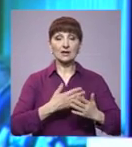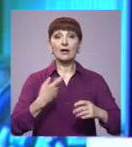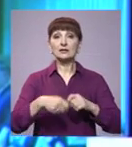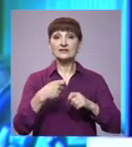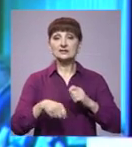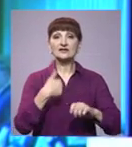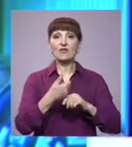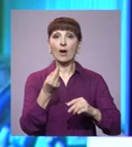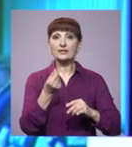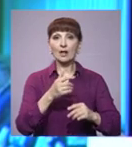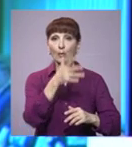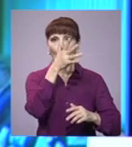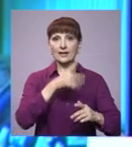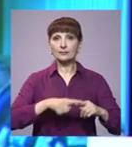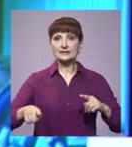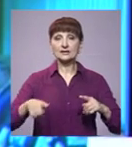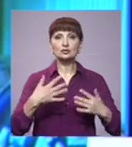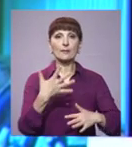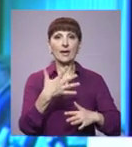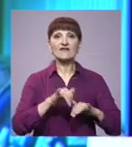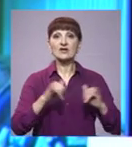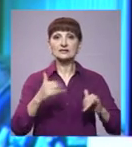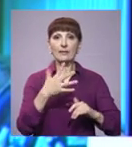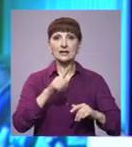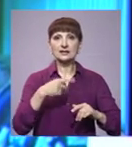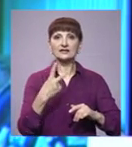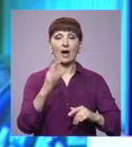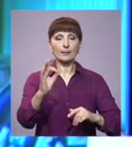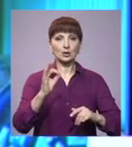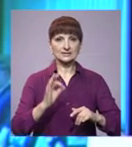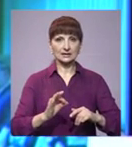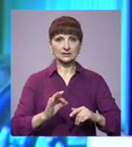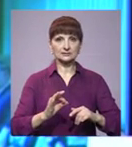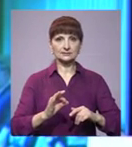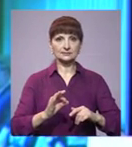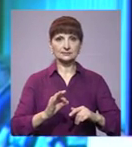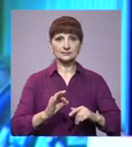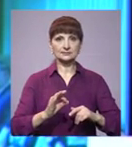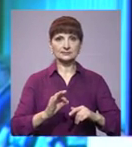основной капитал по итогам 5 месяцев выросли на 5,2%.